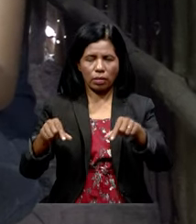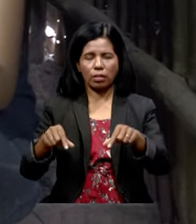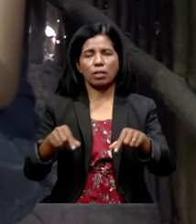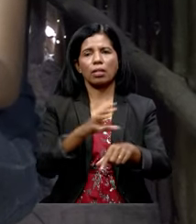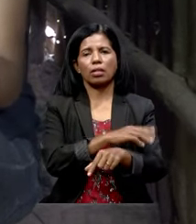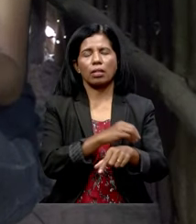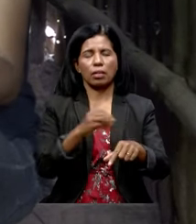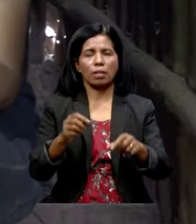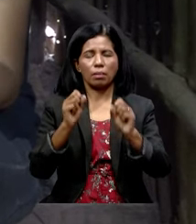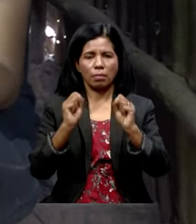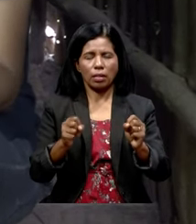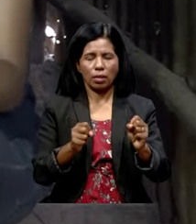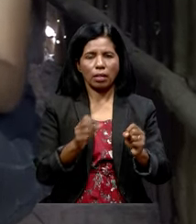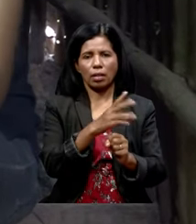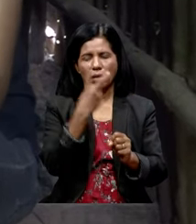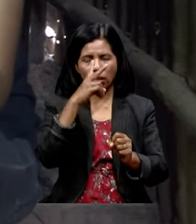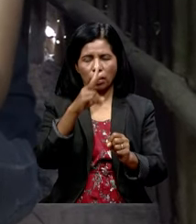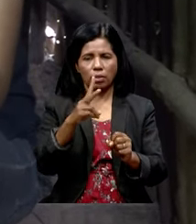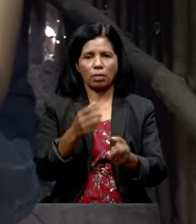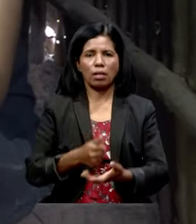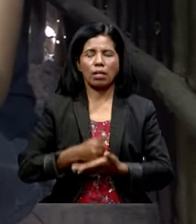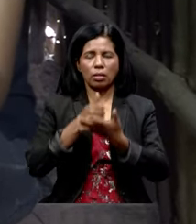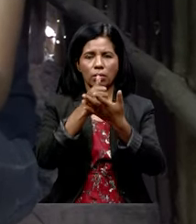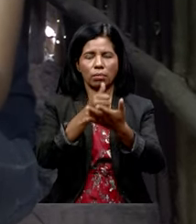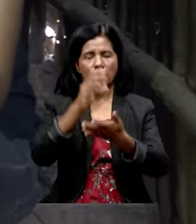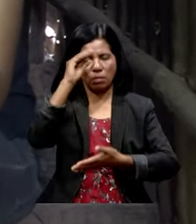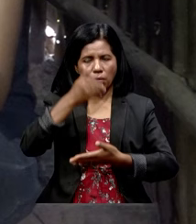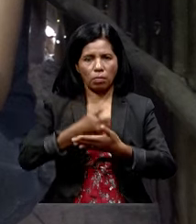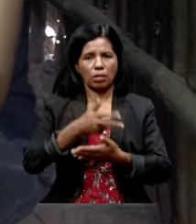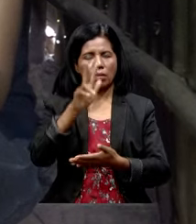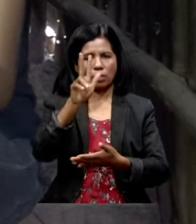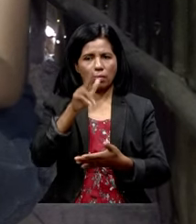deficiente, bele luta mesa, onde sustenta ba oang lentolo.